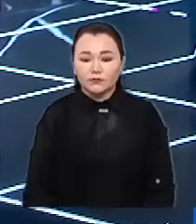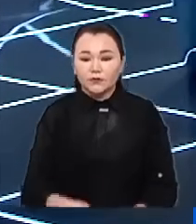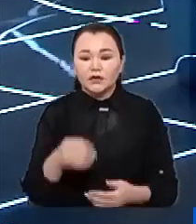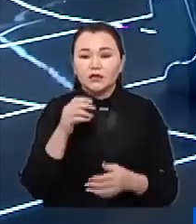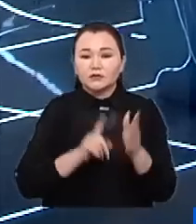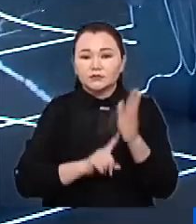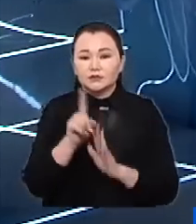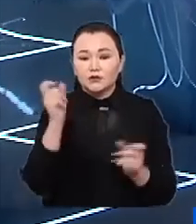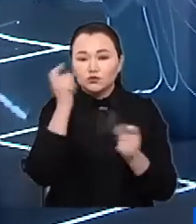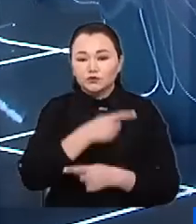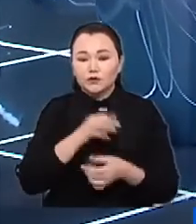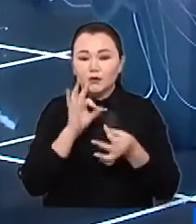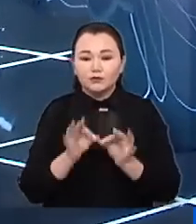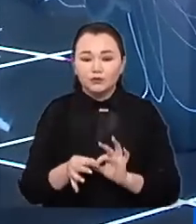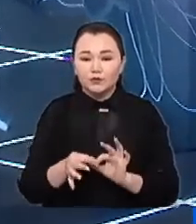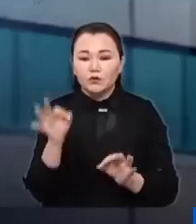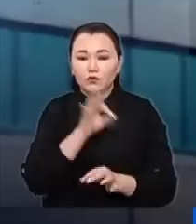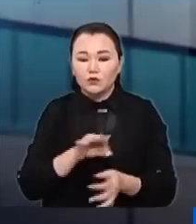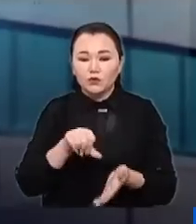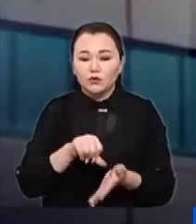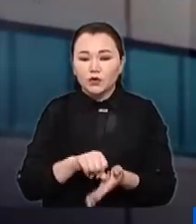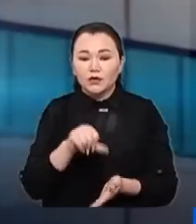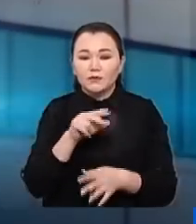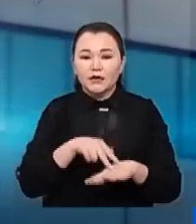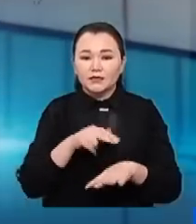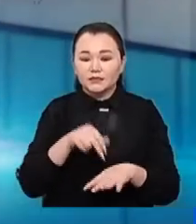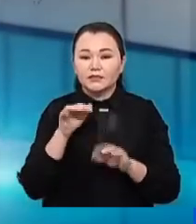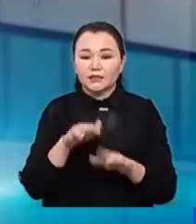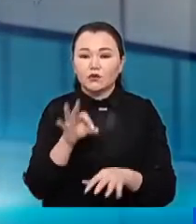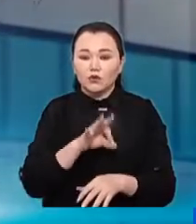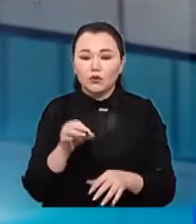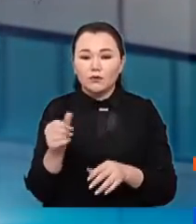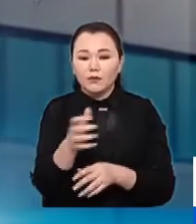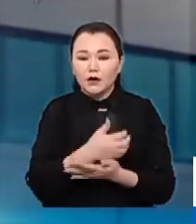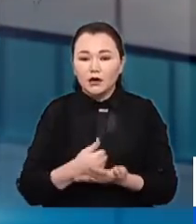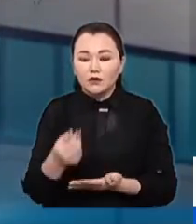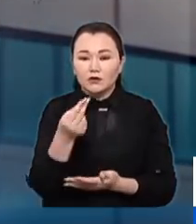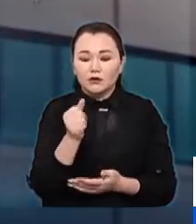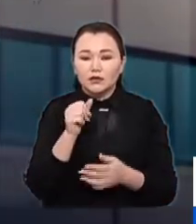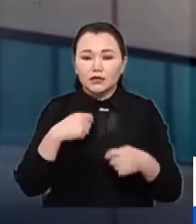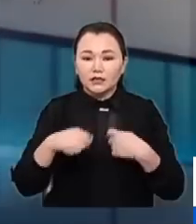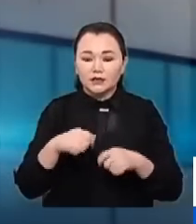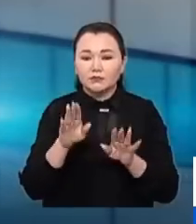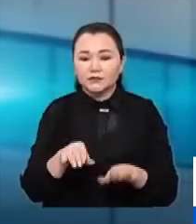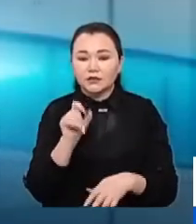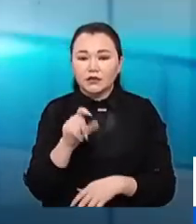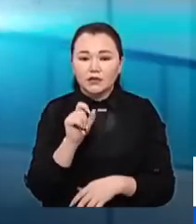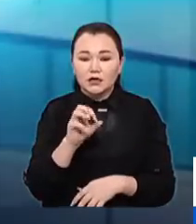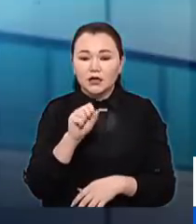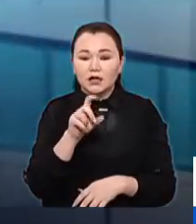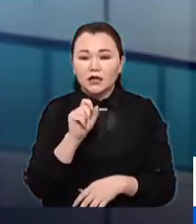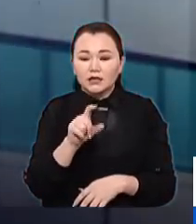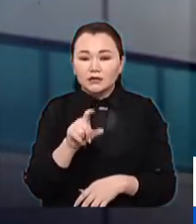стали известны подробности о роли полицейских в деле о поборах на рынке алтын-орда фигурантами